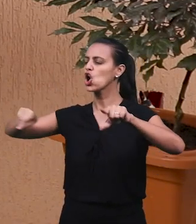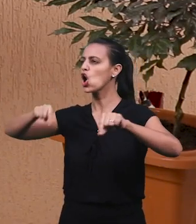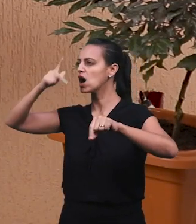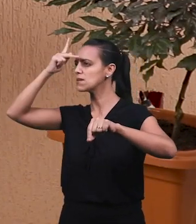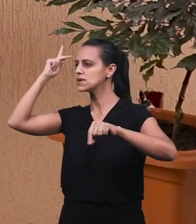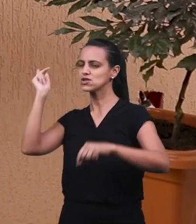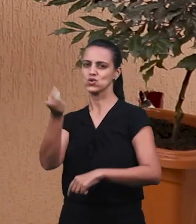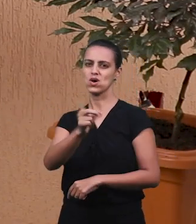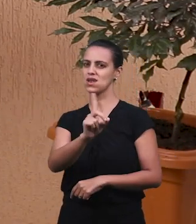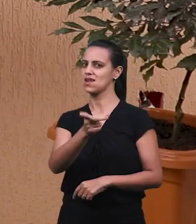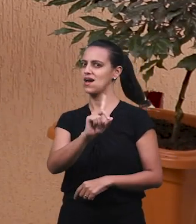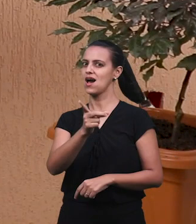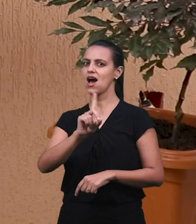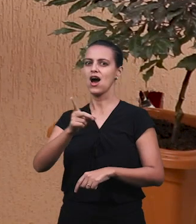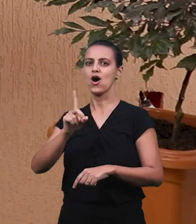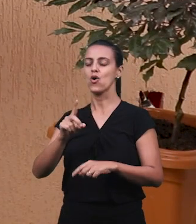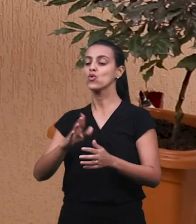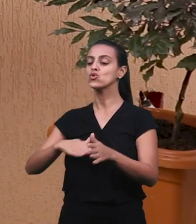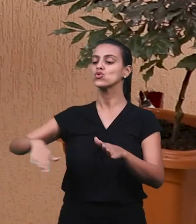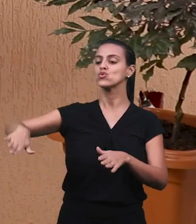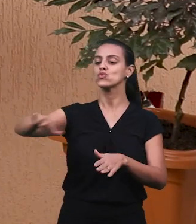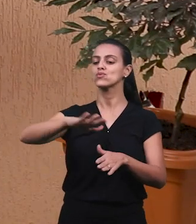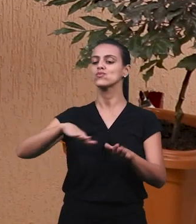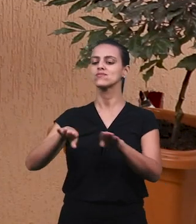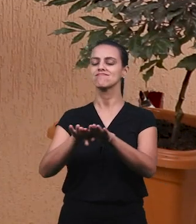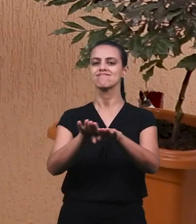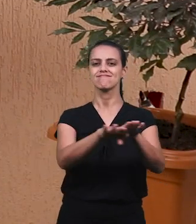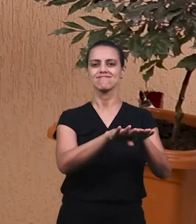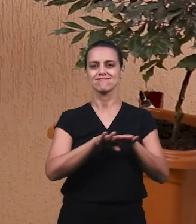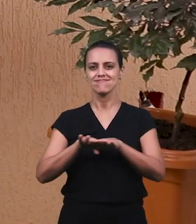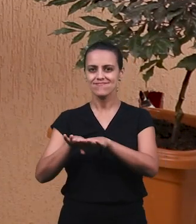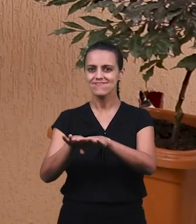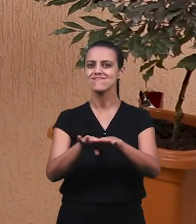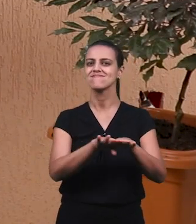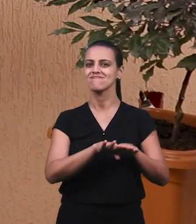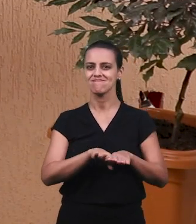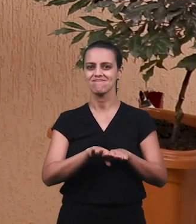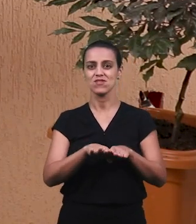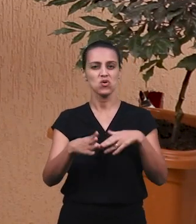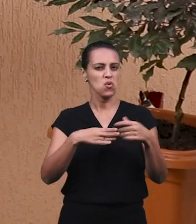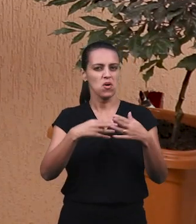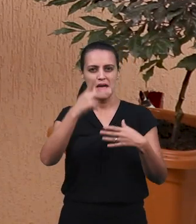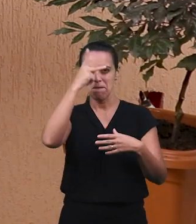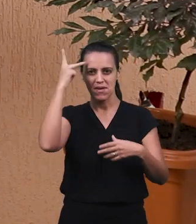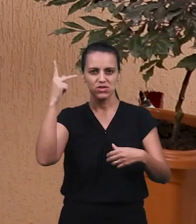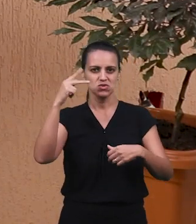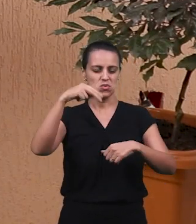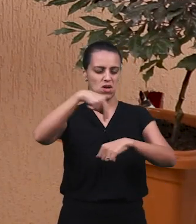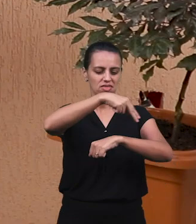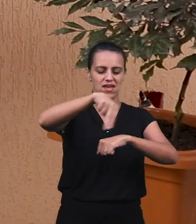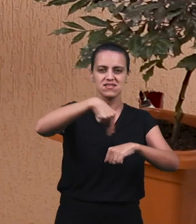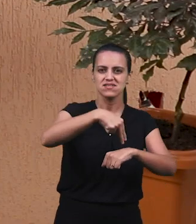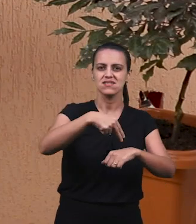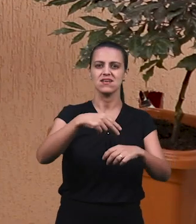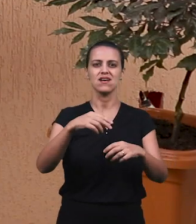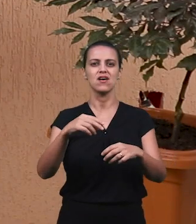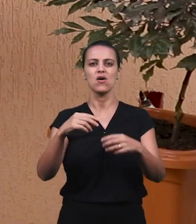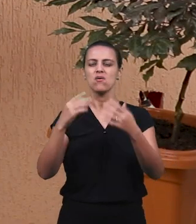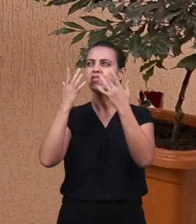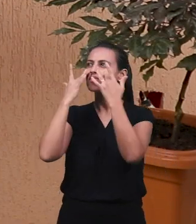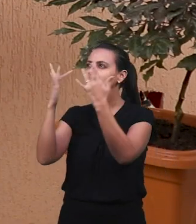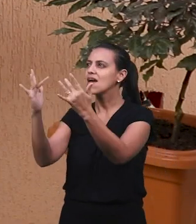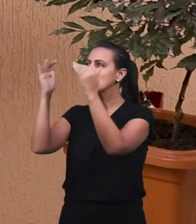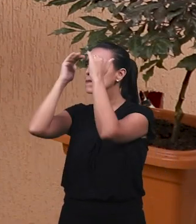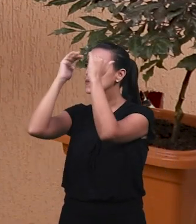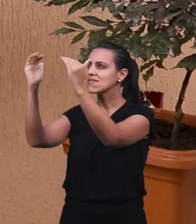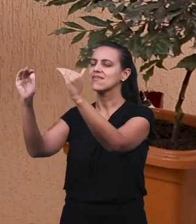de personne, mais qu'il est agréable, celui à qui, en n'importe quelle nation, le craint, il